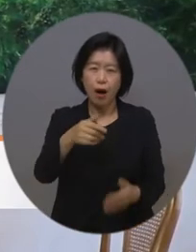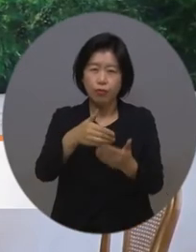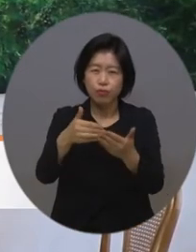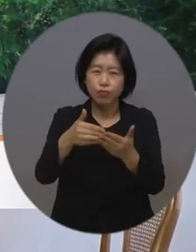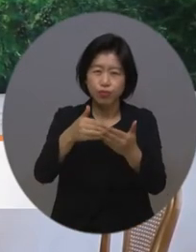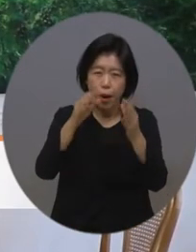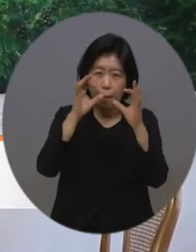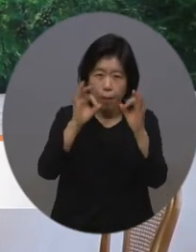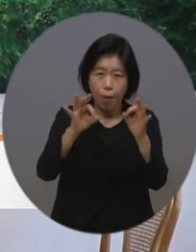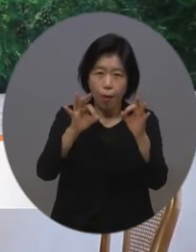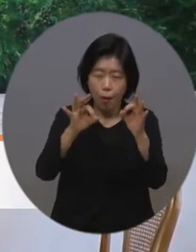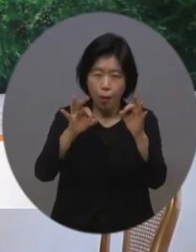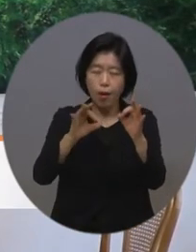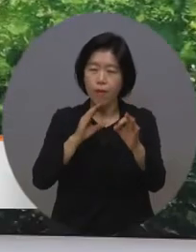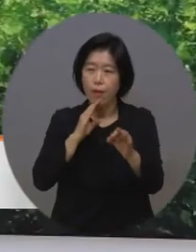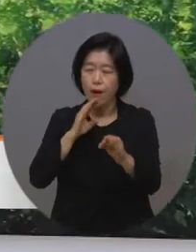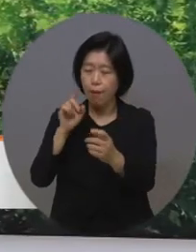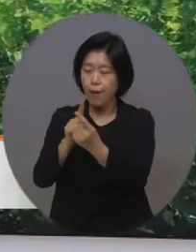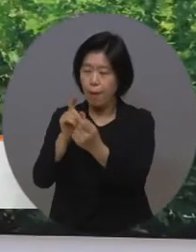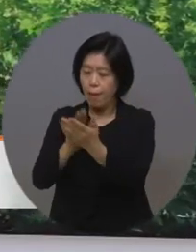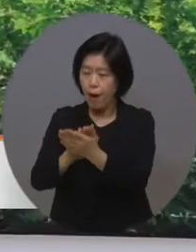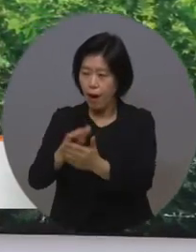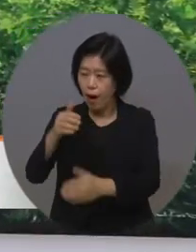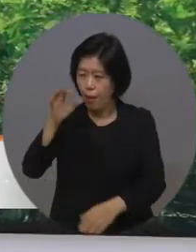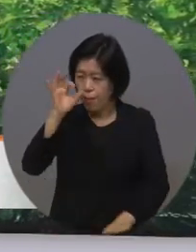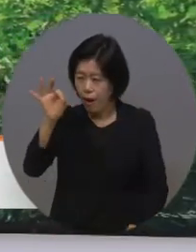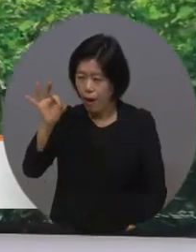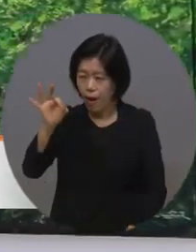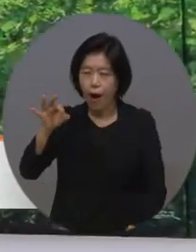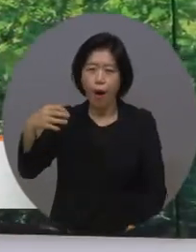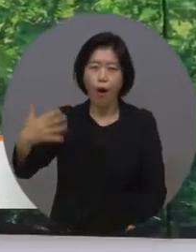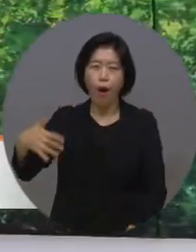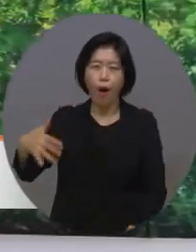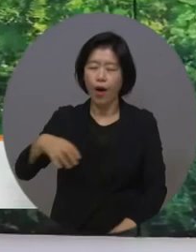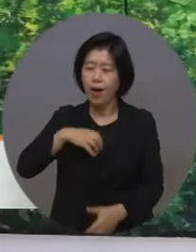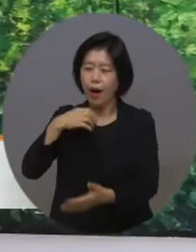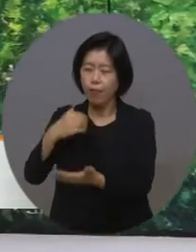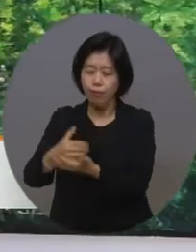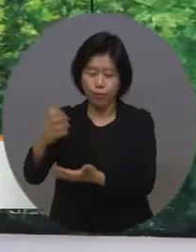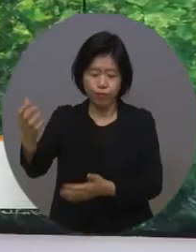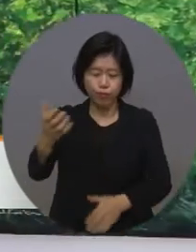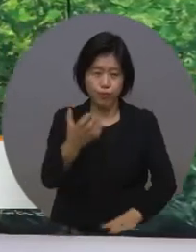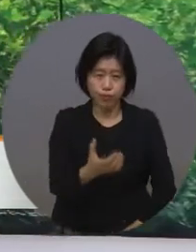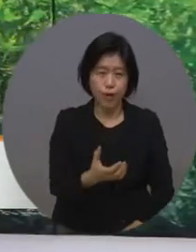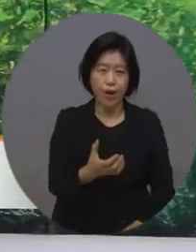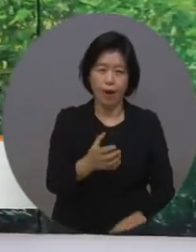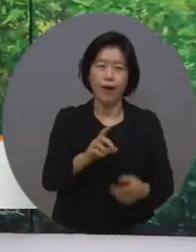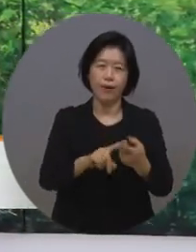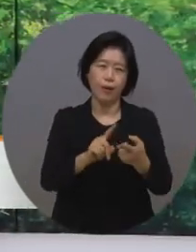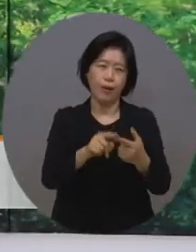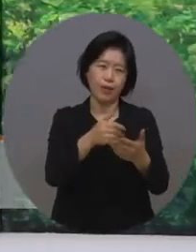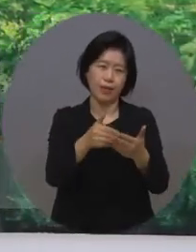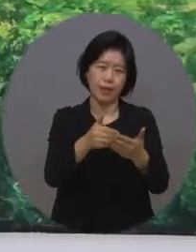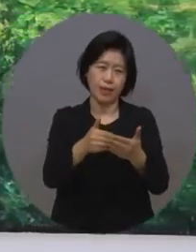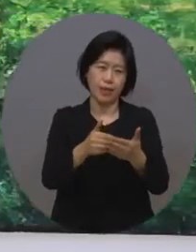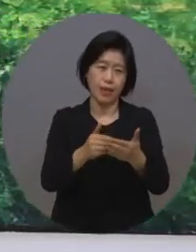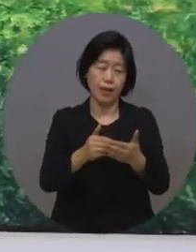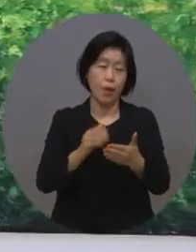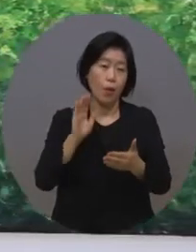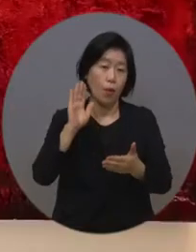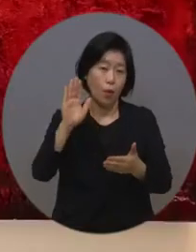다채로운 감정을 강렬한 색채로 표현해낸 작품 총 40여 점을 오는 9월 10일까지 선을